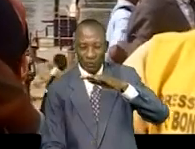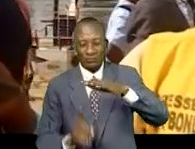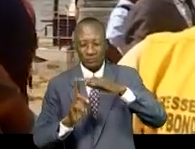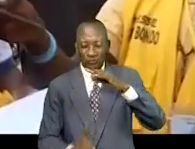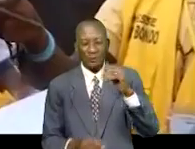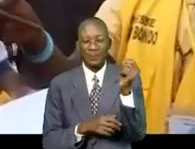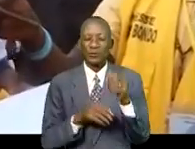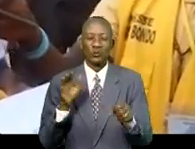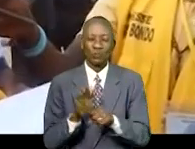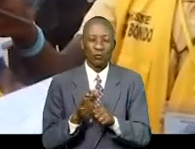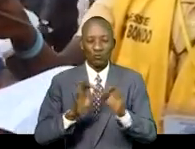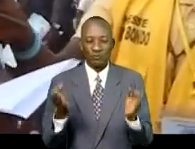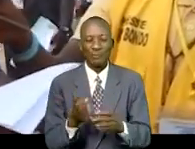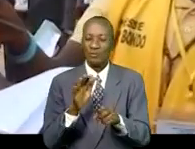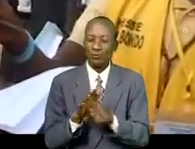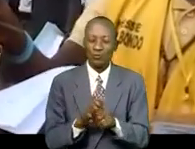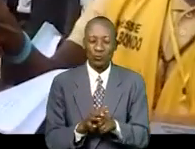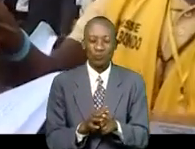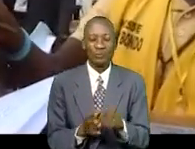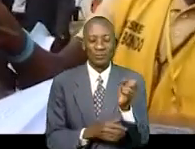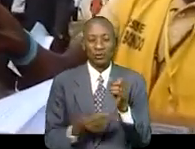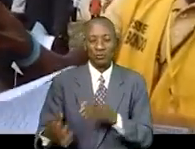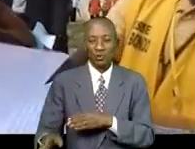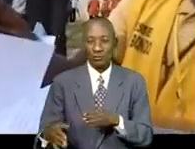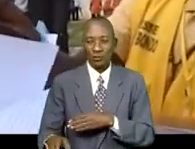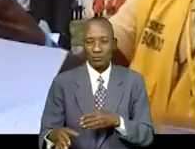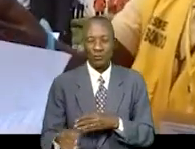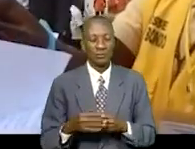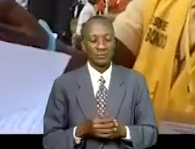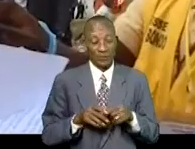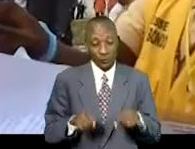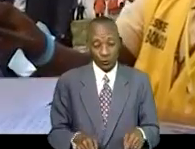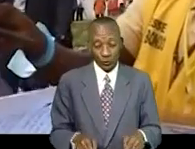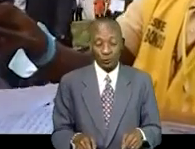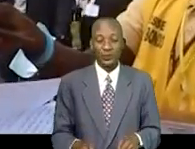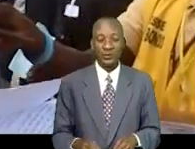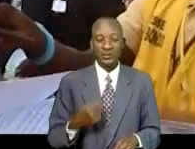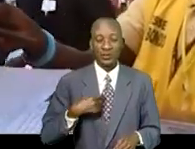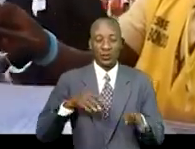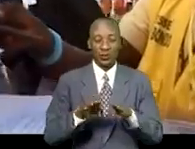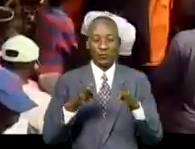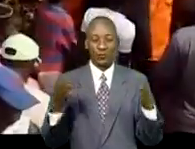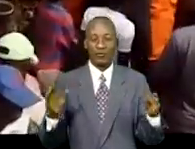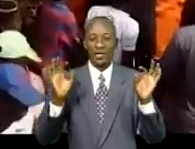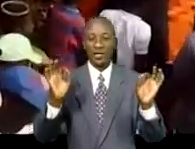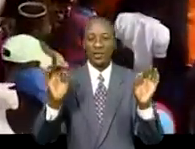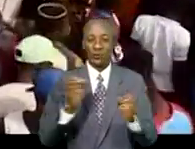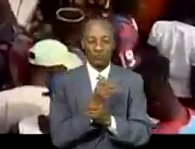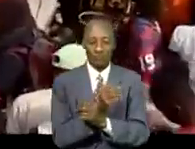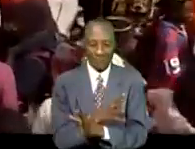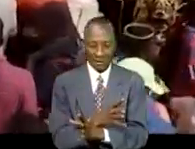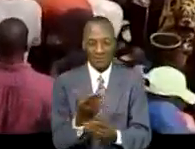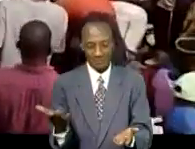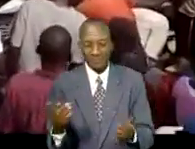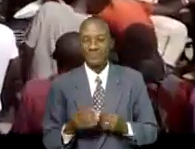nos familles. Les bacs que nous inaugurons à ce jour est un bien public. L'acquisition de ces